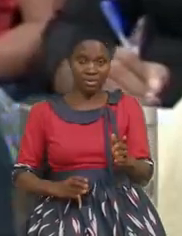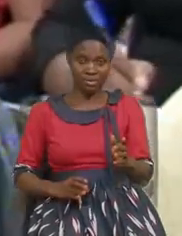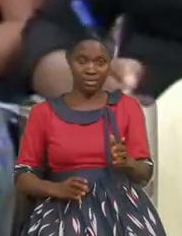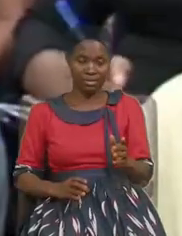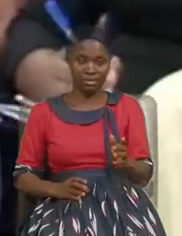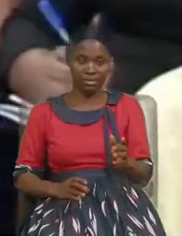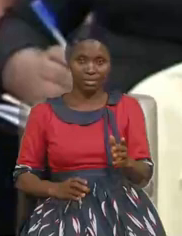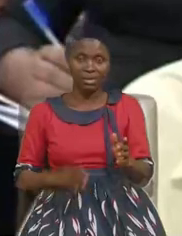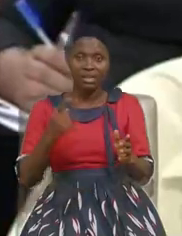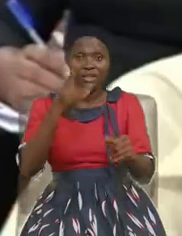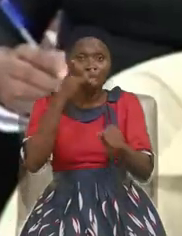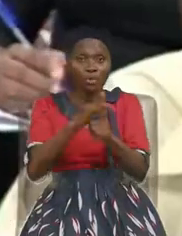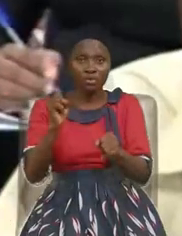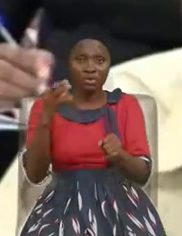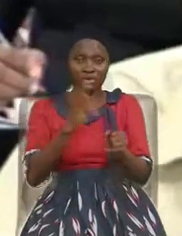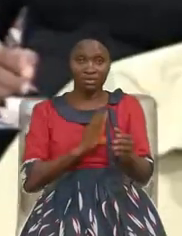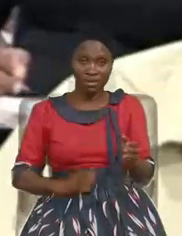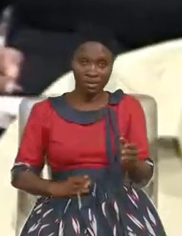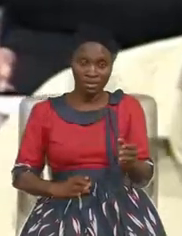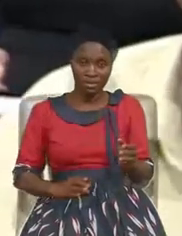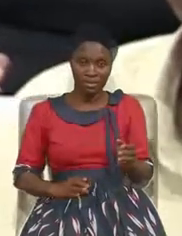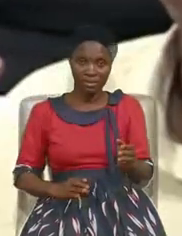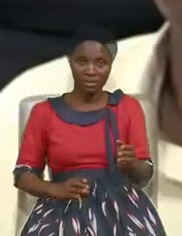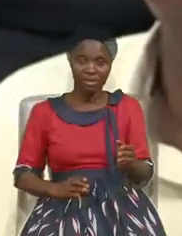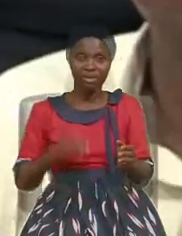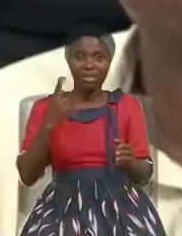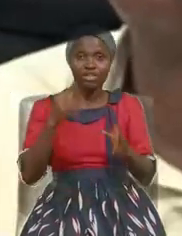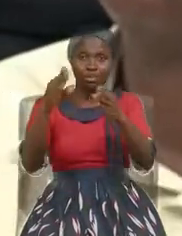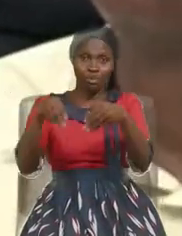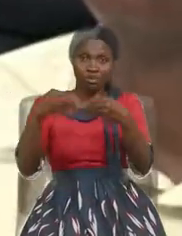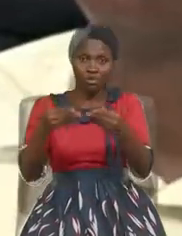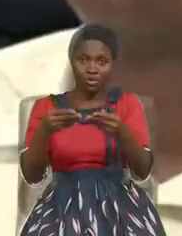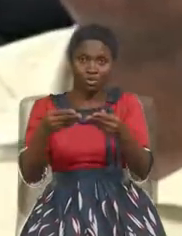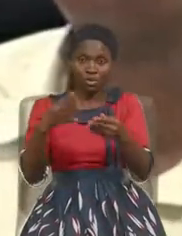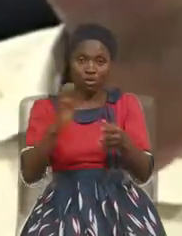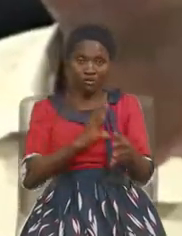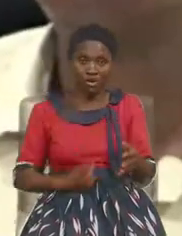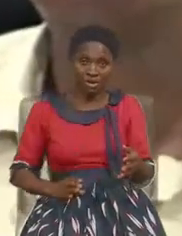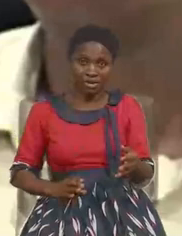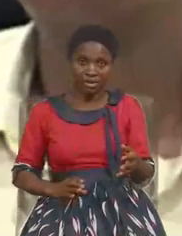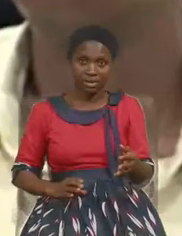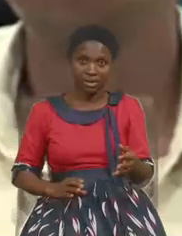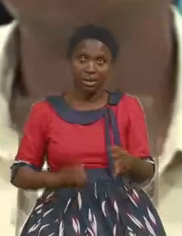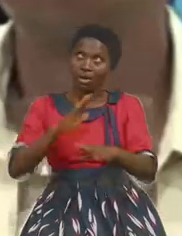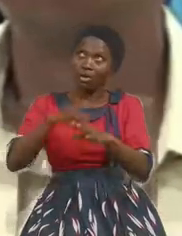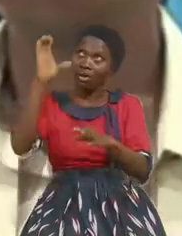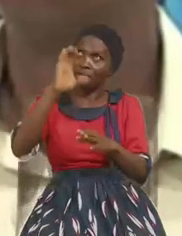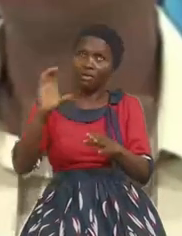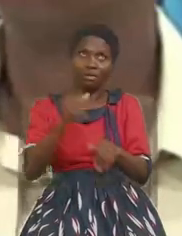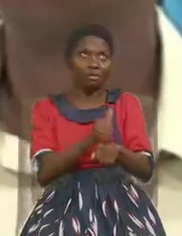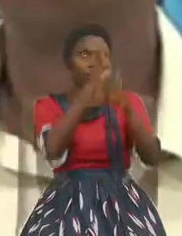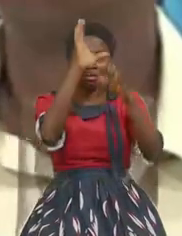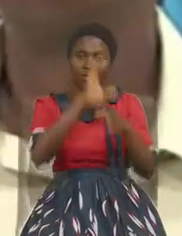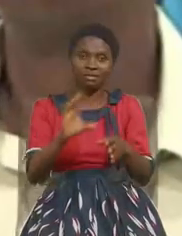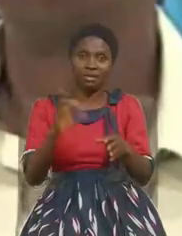Les promesses de Christ. Les provisions de Christ. Au calvaire. Les privilèges que